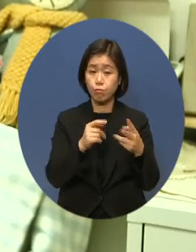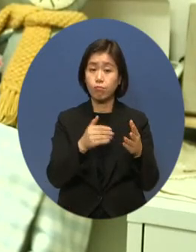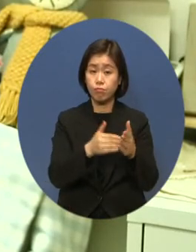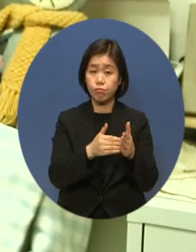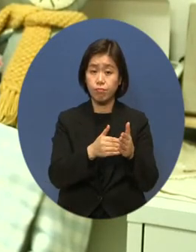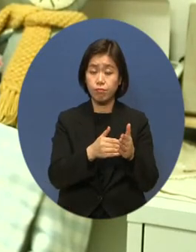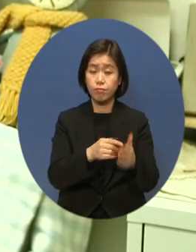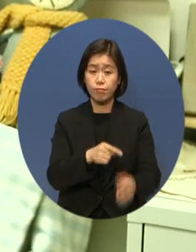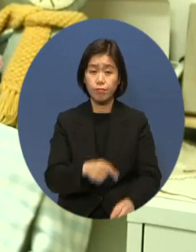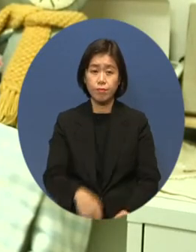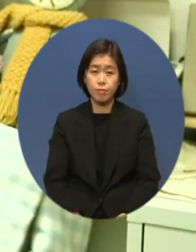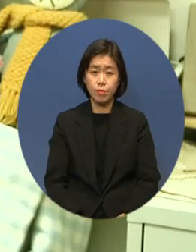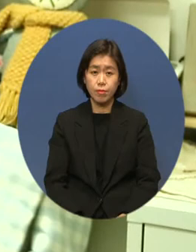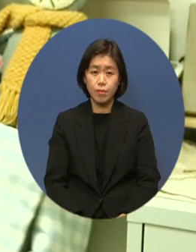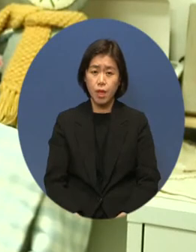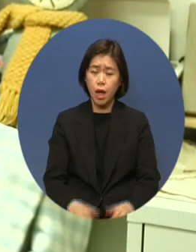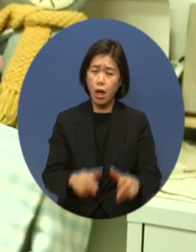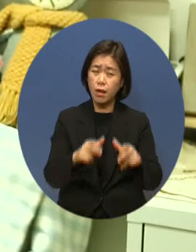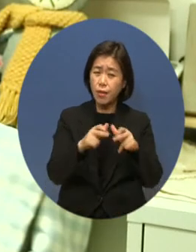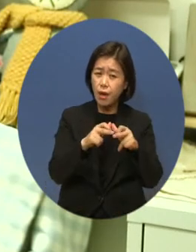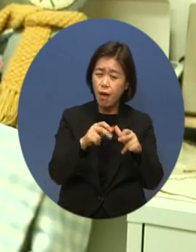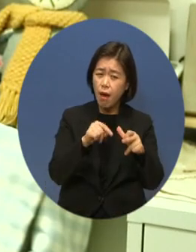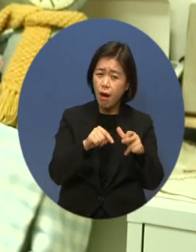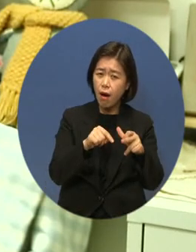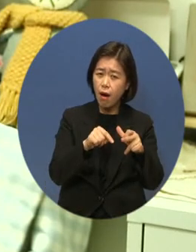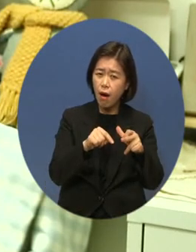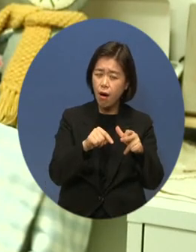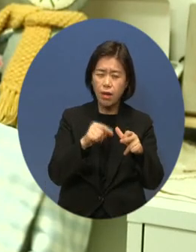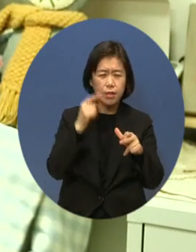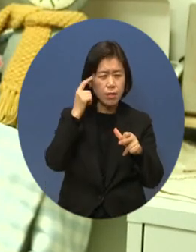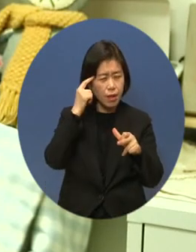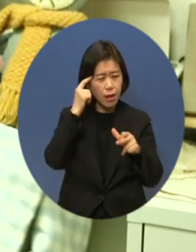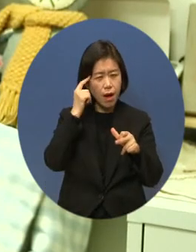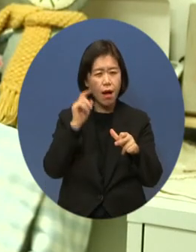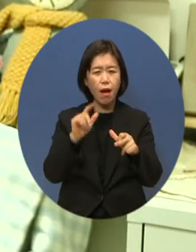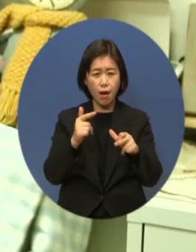장애라기보다는 약간의 그냥 불편함 정도